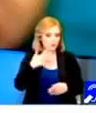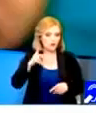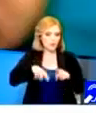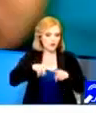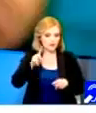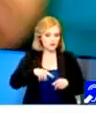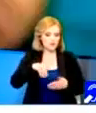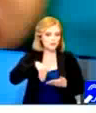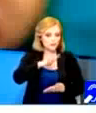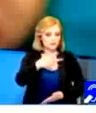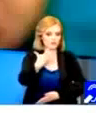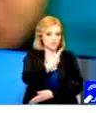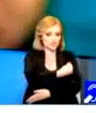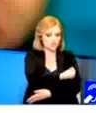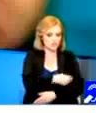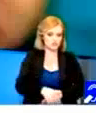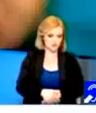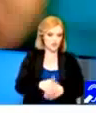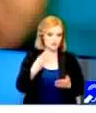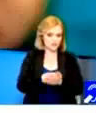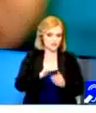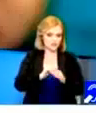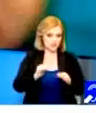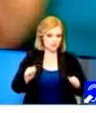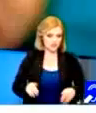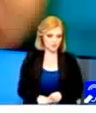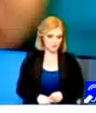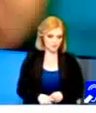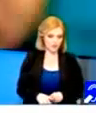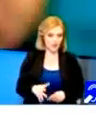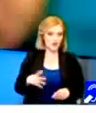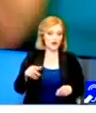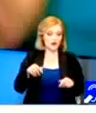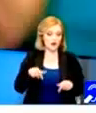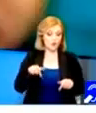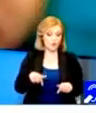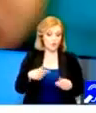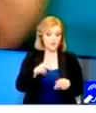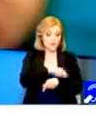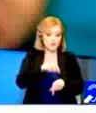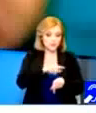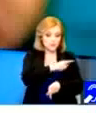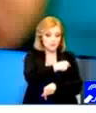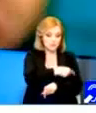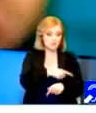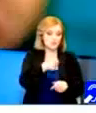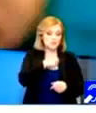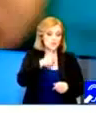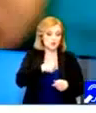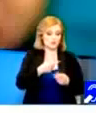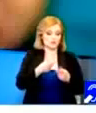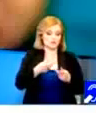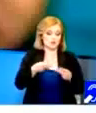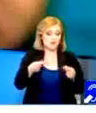să-și imunizeze copiii, dar nici statul nu a asigurat mereu serul la timp. În săptămâna europeană a vaccinării, medicii încearcă să-i convingă pe oameni